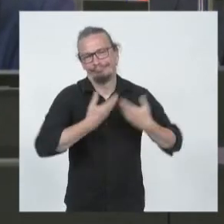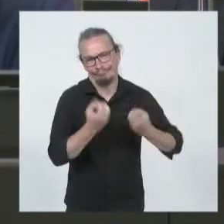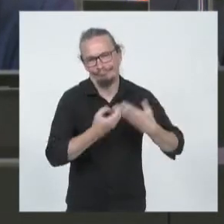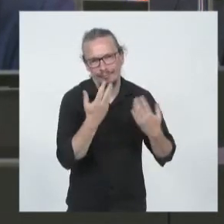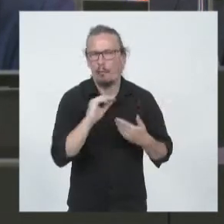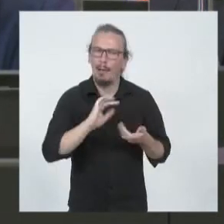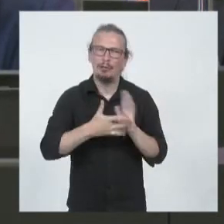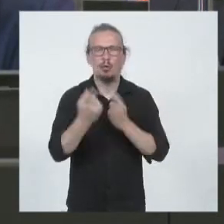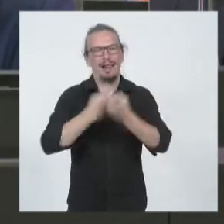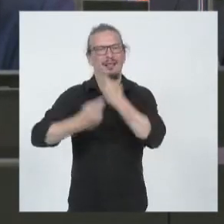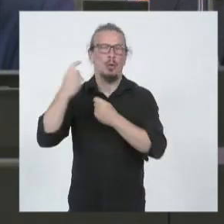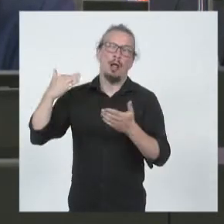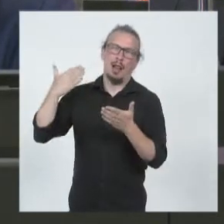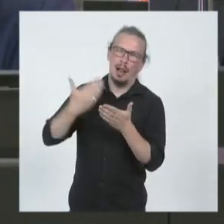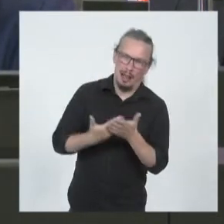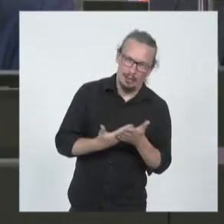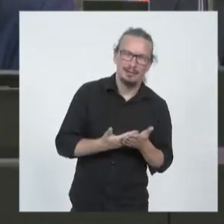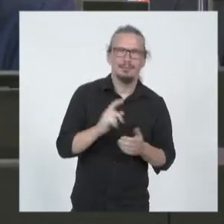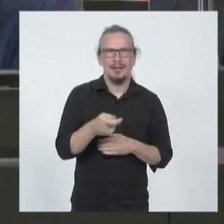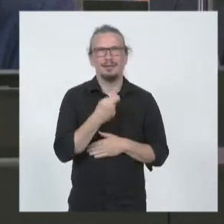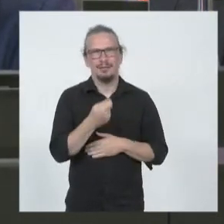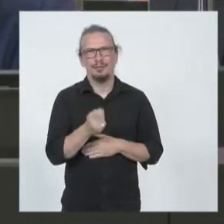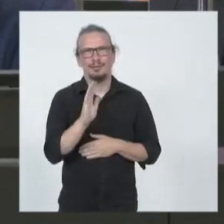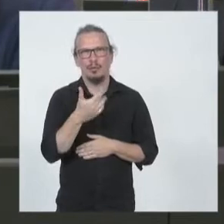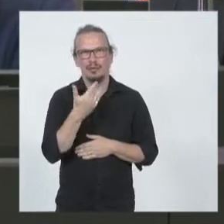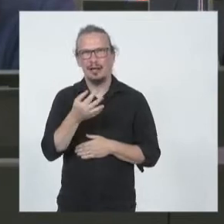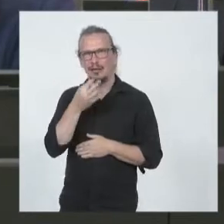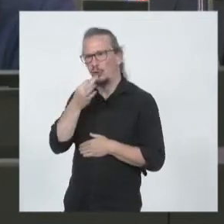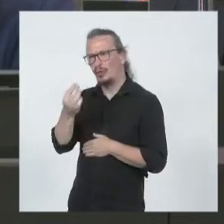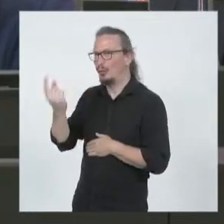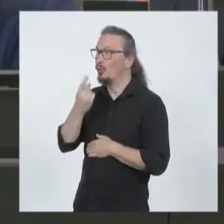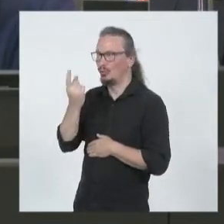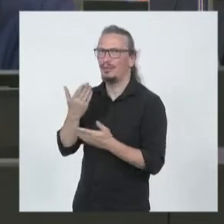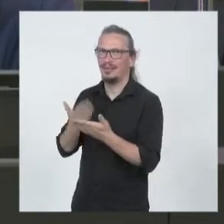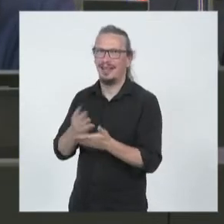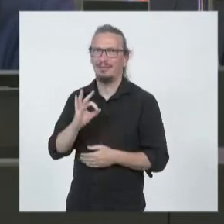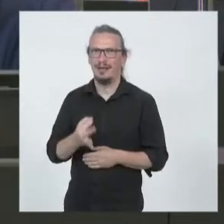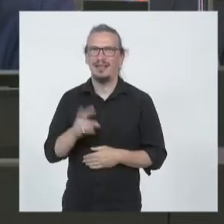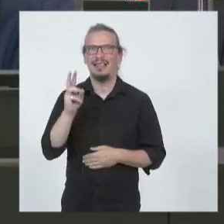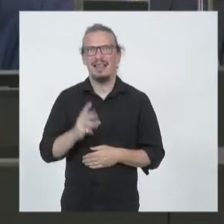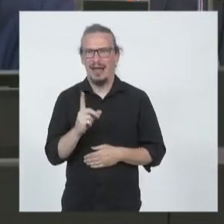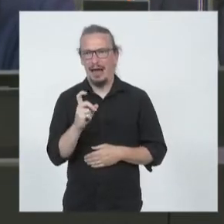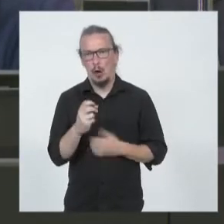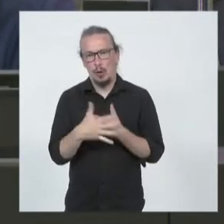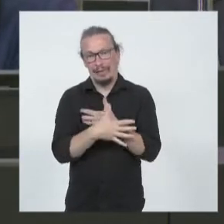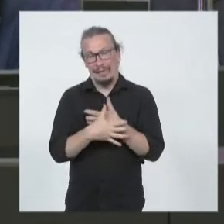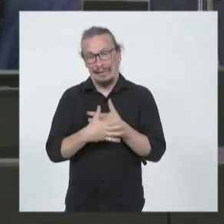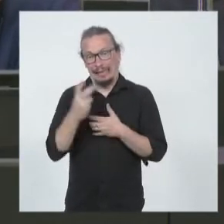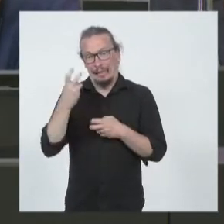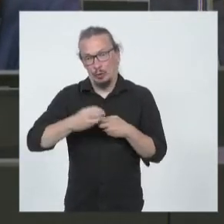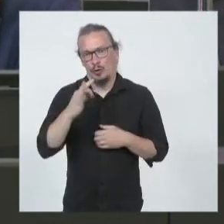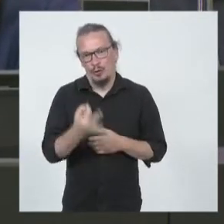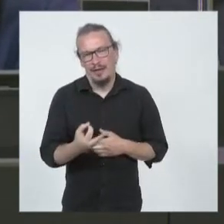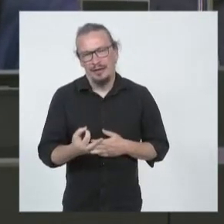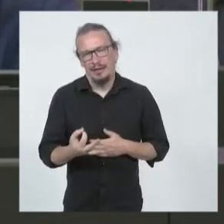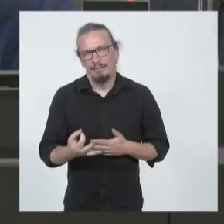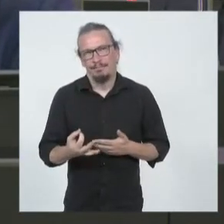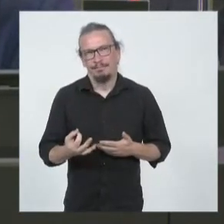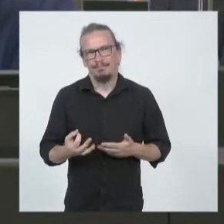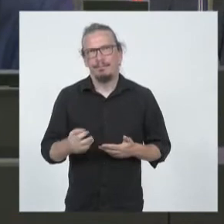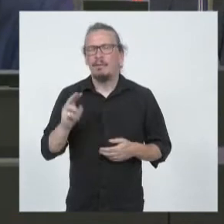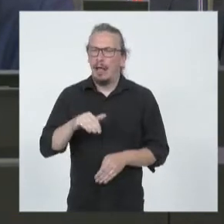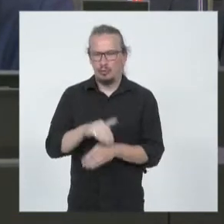retracer toute l'histoire de l'eau et tout ce que je vous dis tout le temps. Oui, la précarité de l'eau. Je vous ai pas précisé